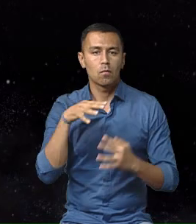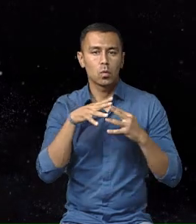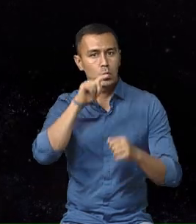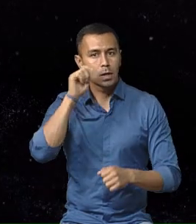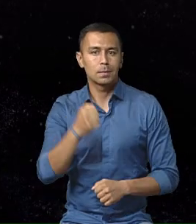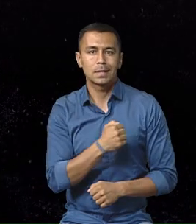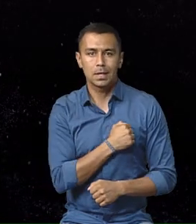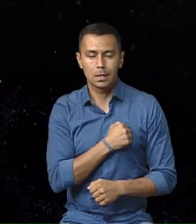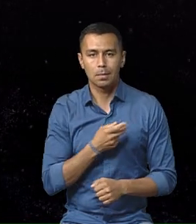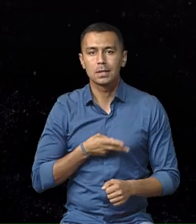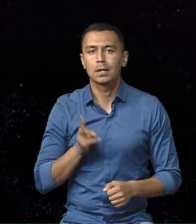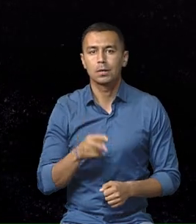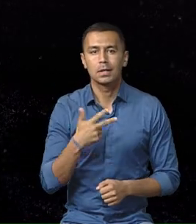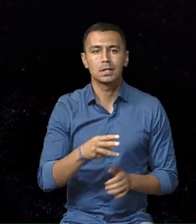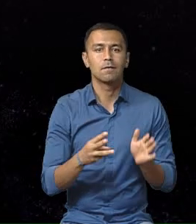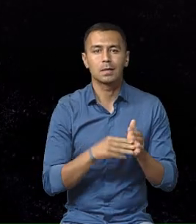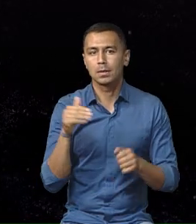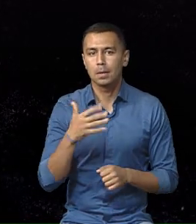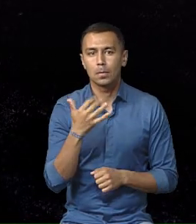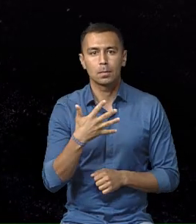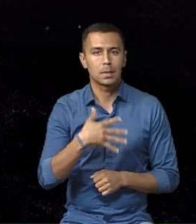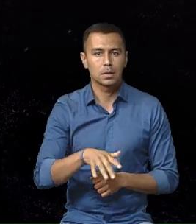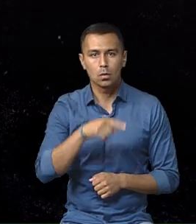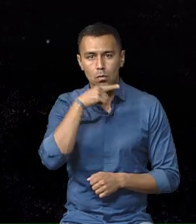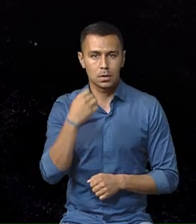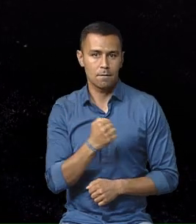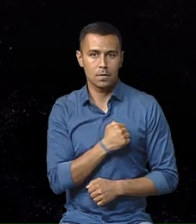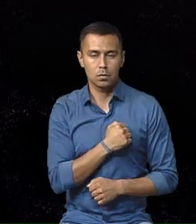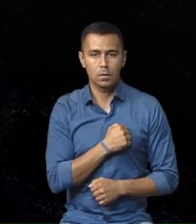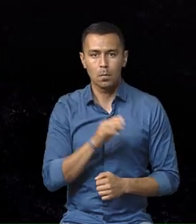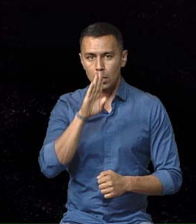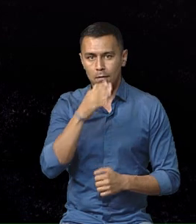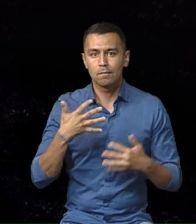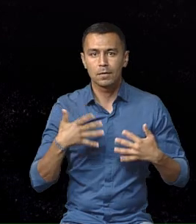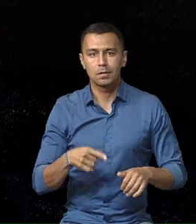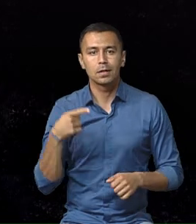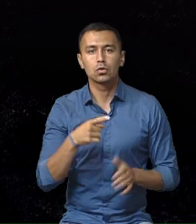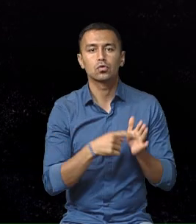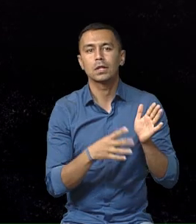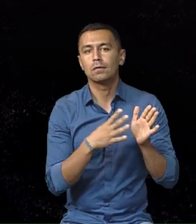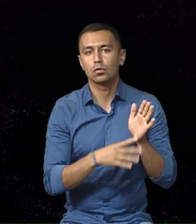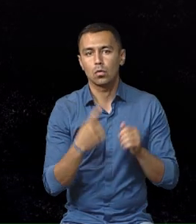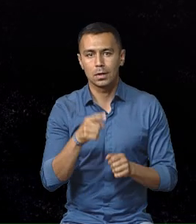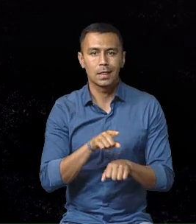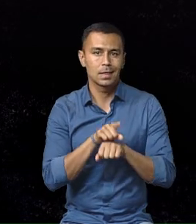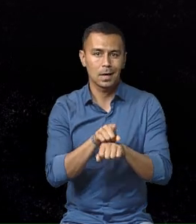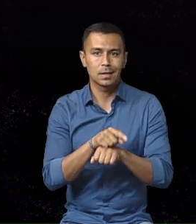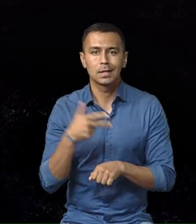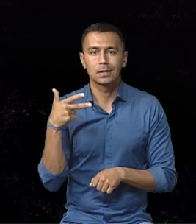українськими захисниками загинули 38 550 російських військових. Противник втратив 1691 танк